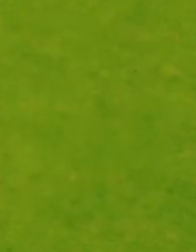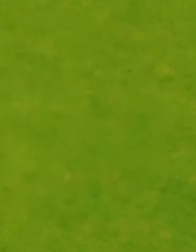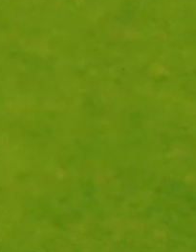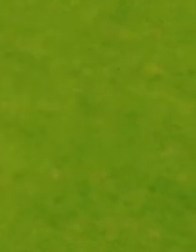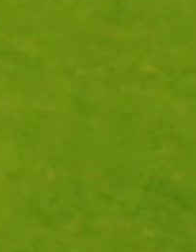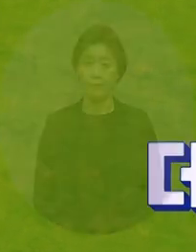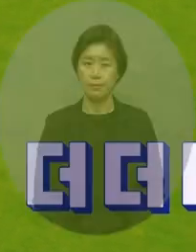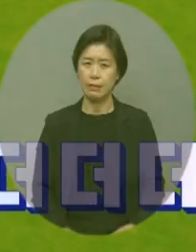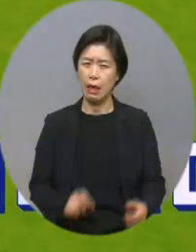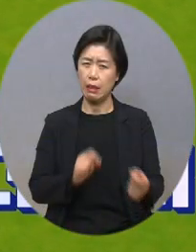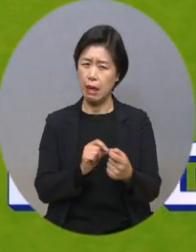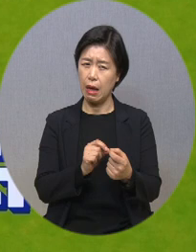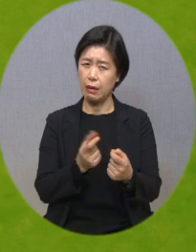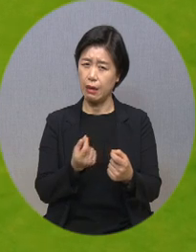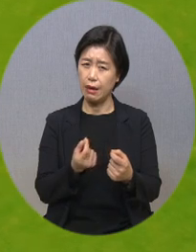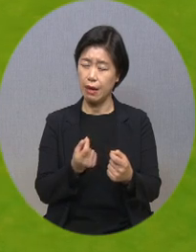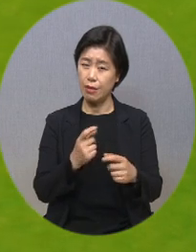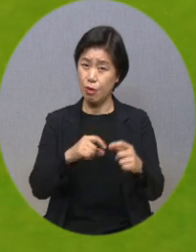짧은데?